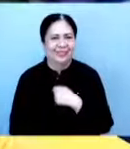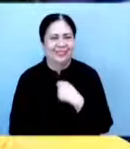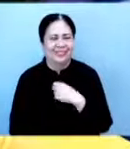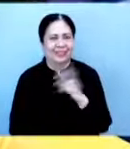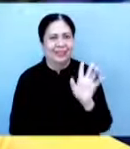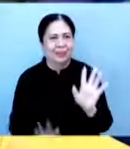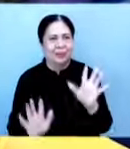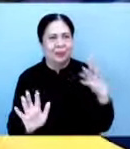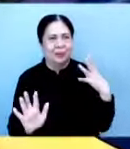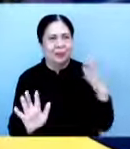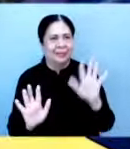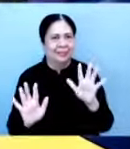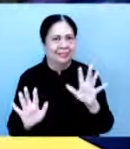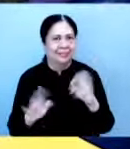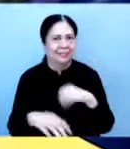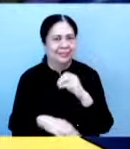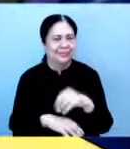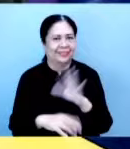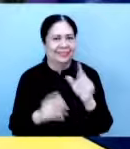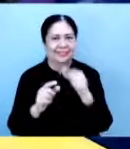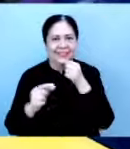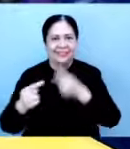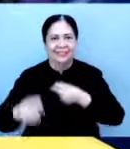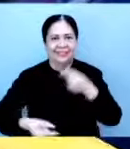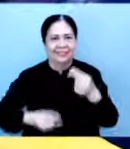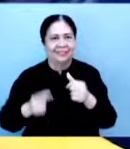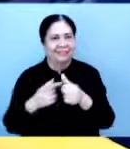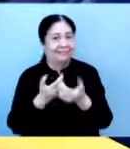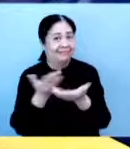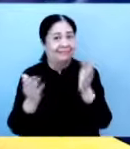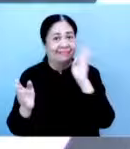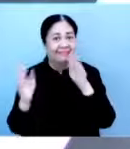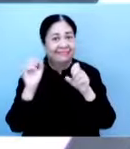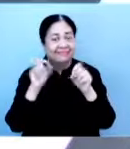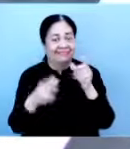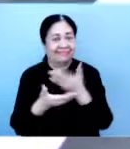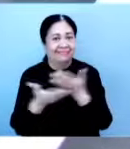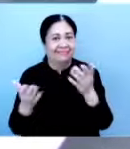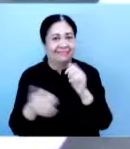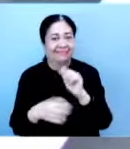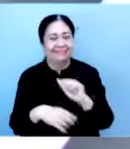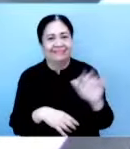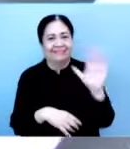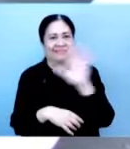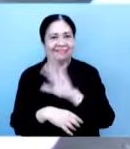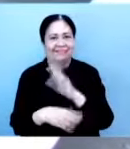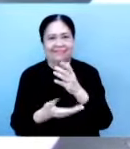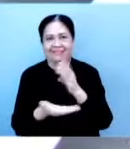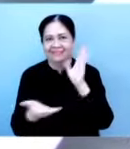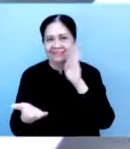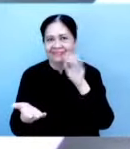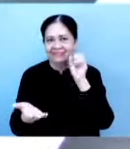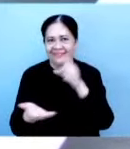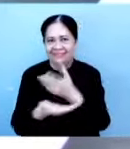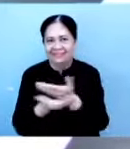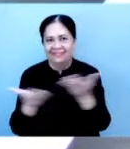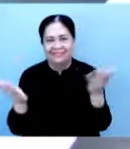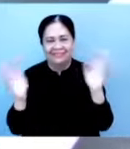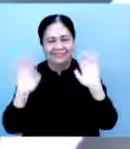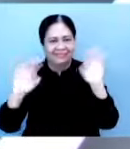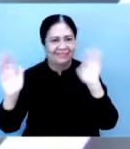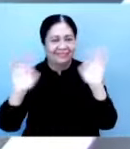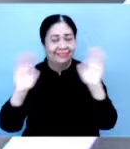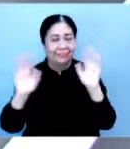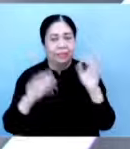mapasobra tayo mapasobra Pati muna natin ang ating mga kapatid Good morning mga kapatid It's